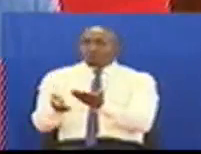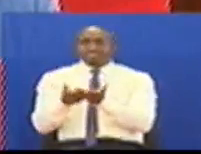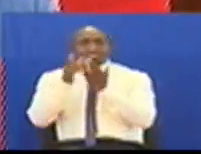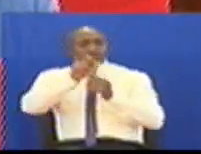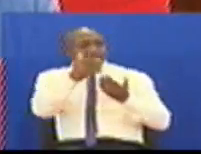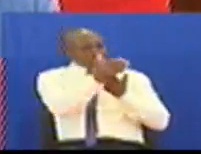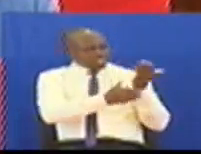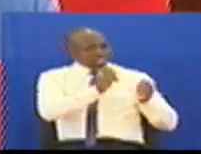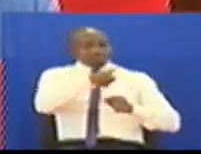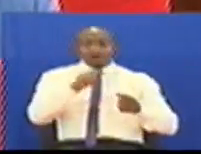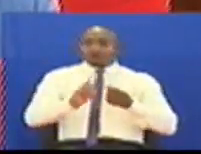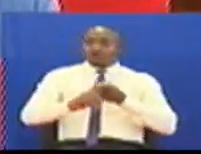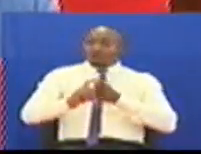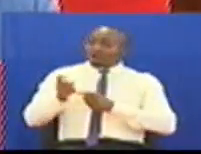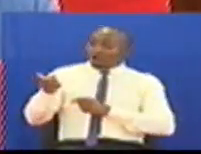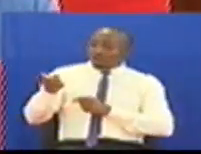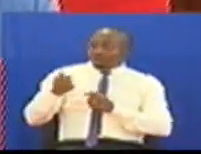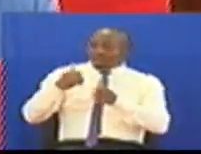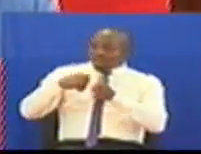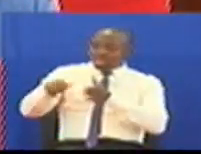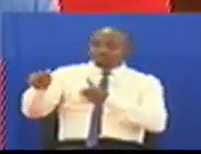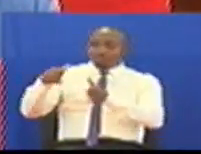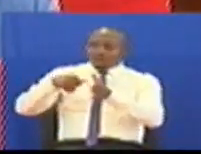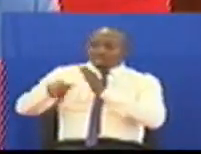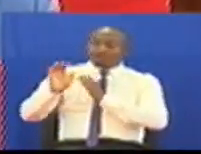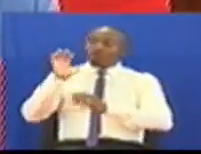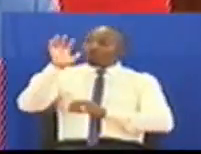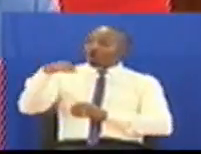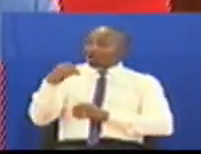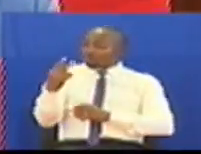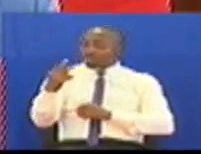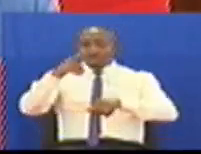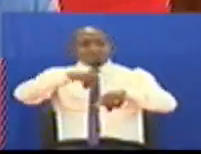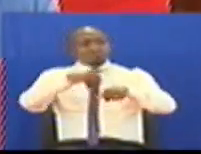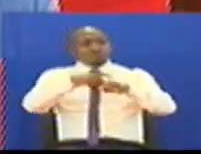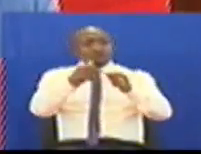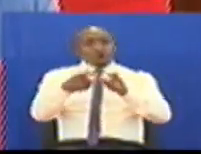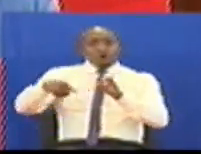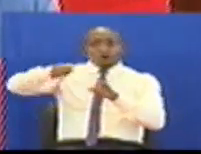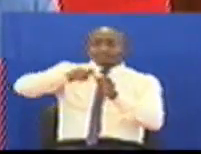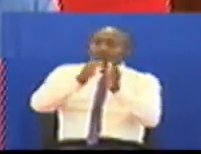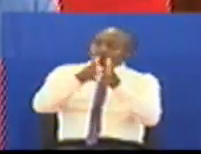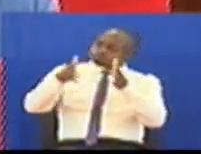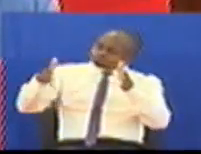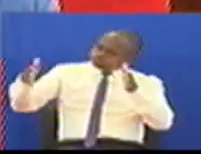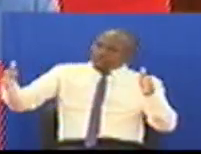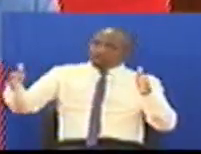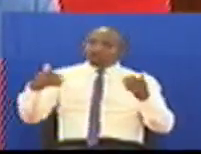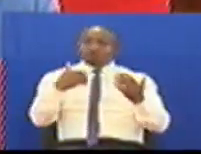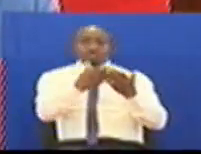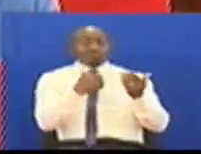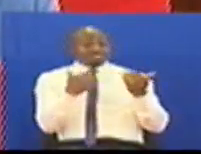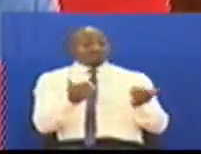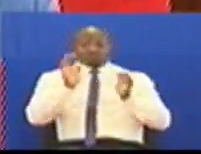ambao waliokuwa wanalipa labda kwa mwaka mmoja waweze kuongezewa mwaka mmoja mbele, kwa sababu sasa hivi kama